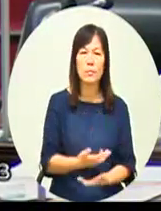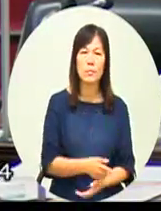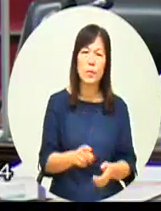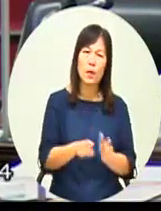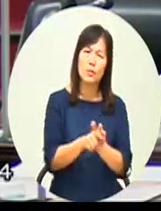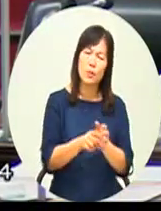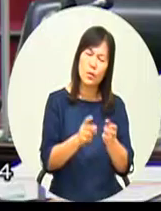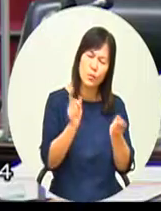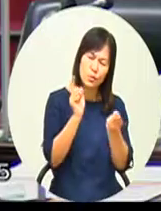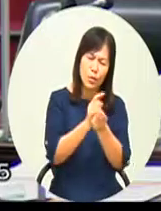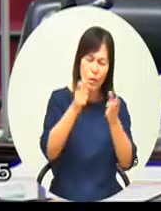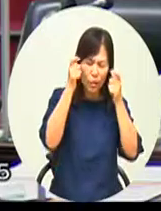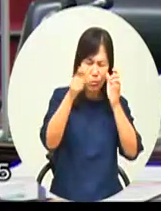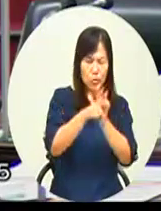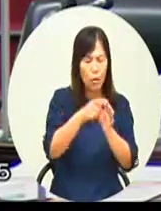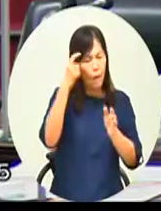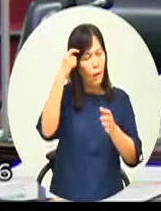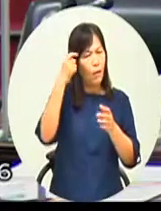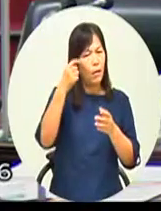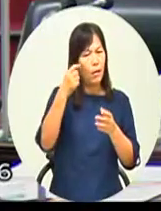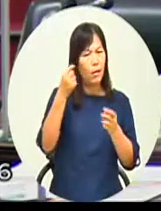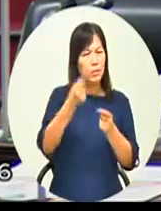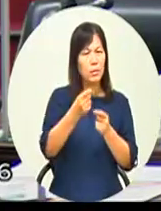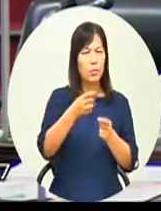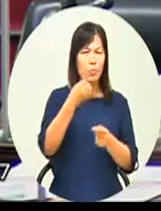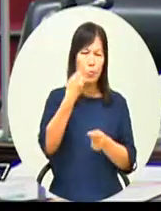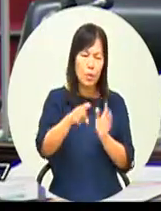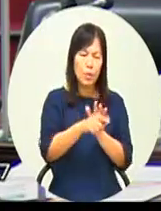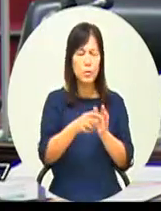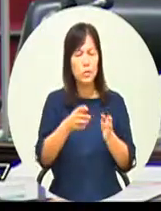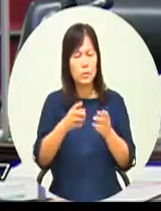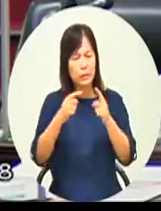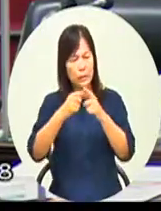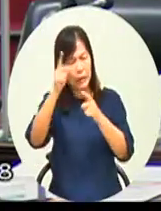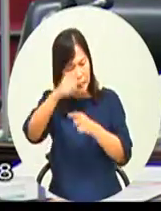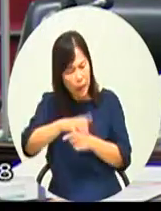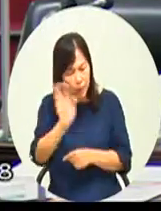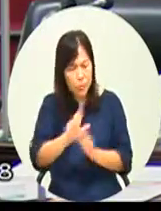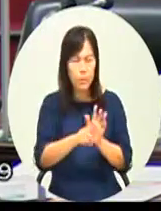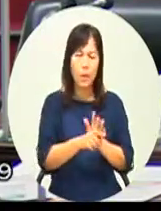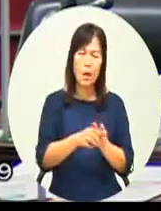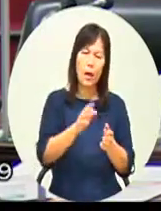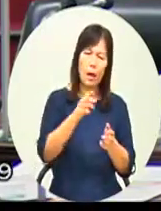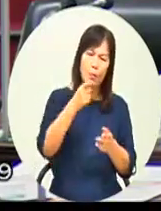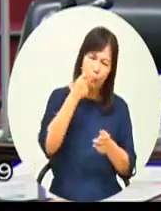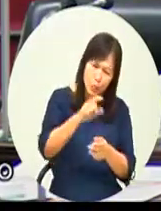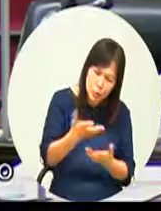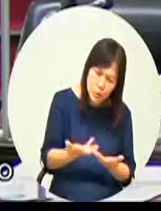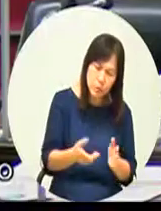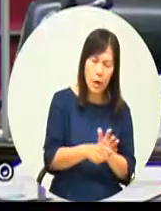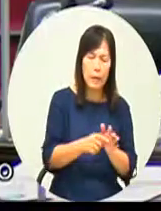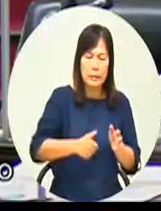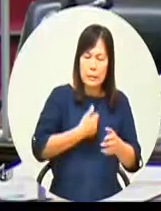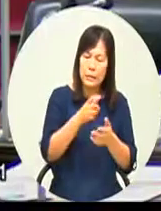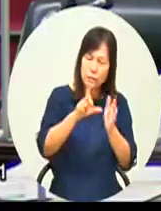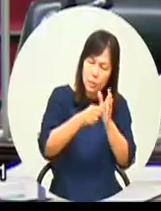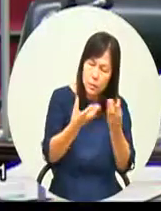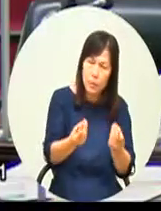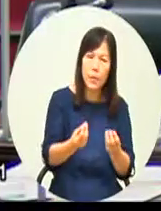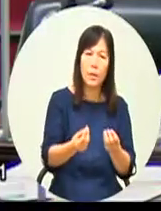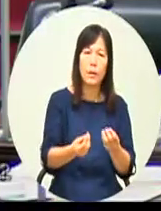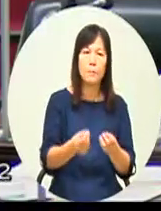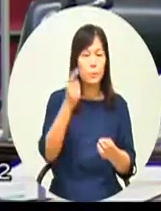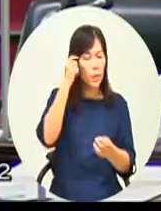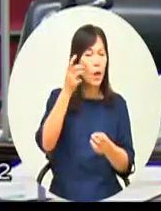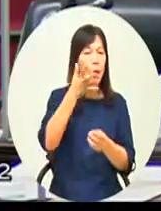不捧高雄的场啊？哈，到底是旅客不来，还是不爱，还是他真的没有空？台北局长跟大